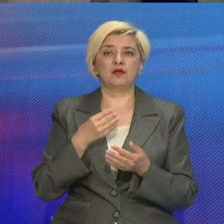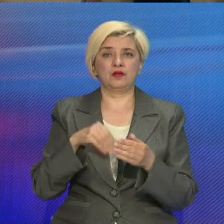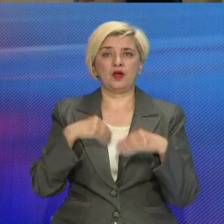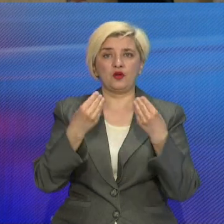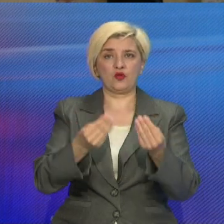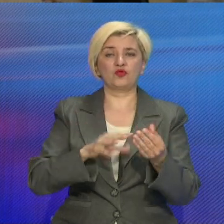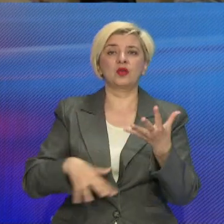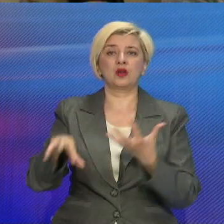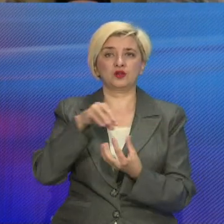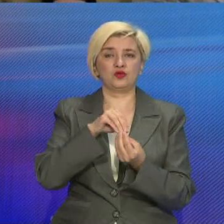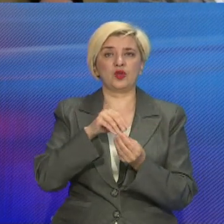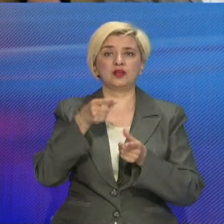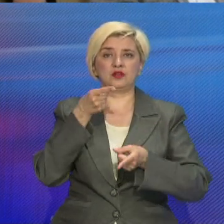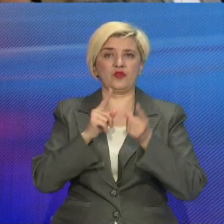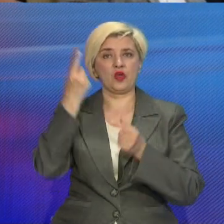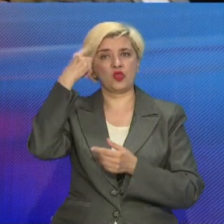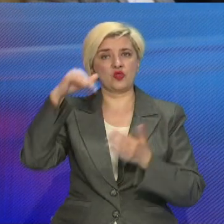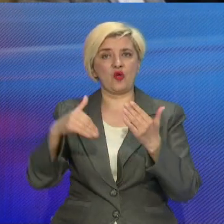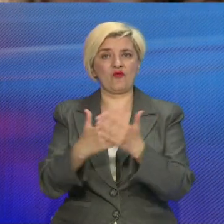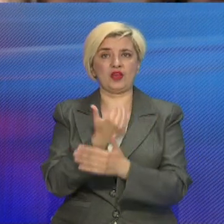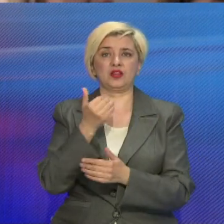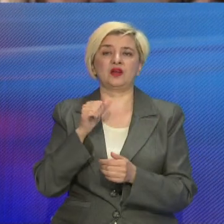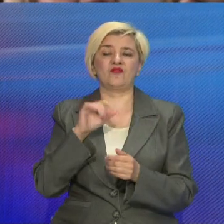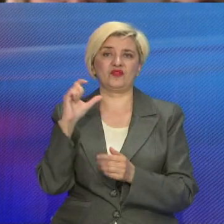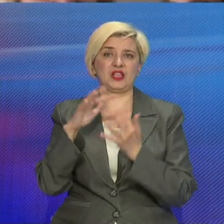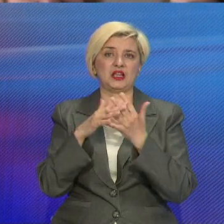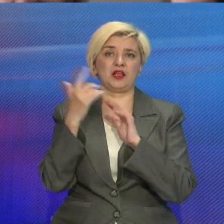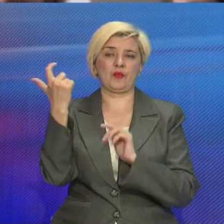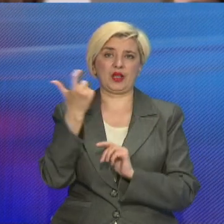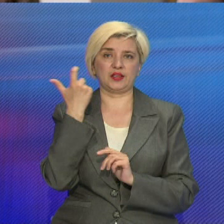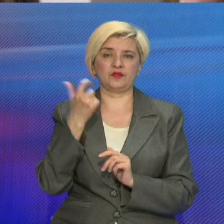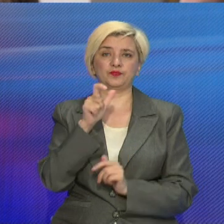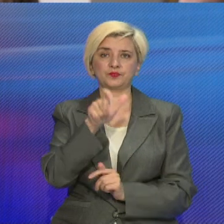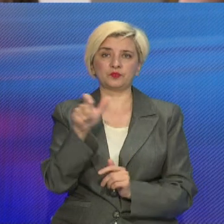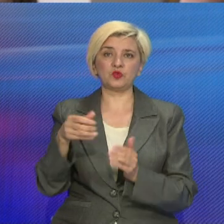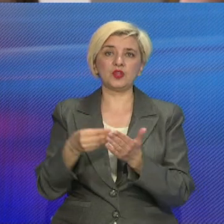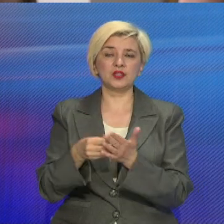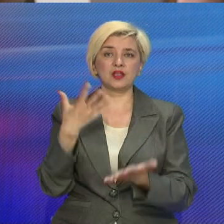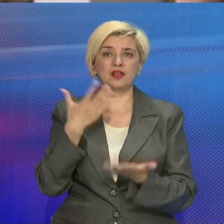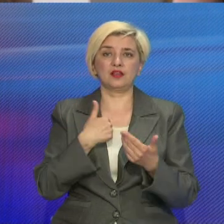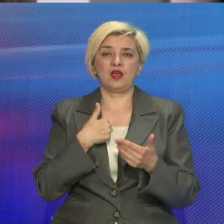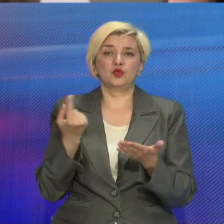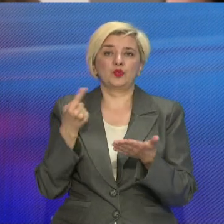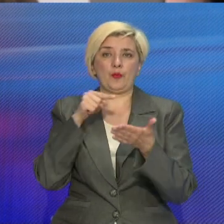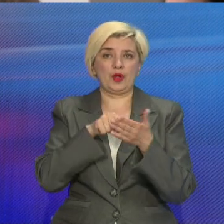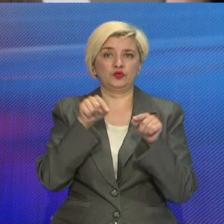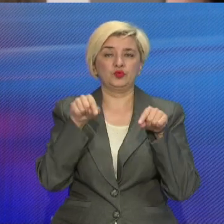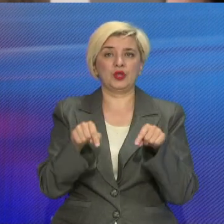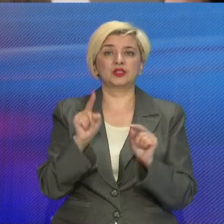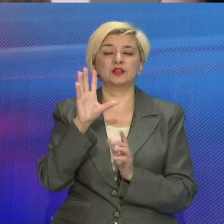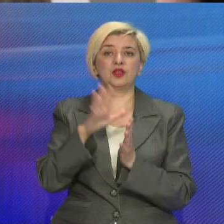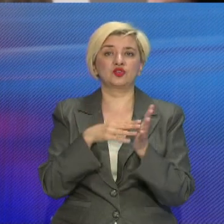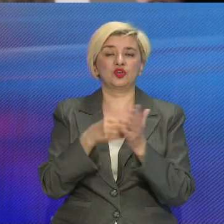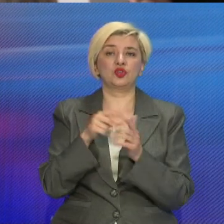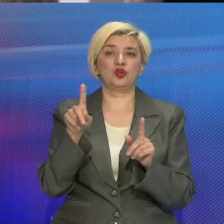новатор у сельскохозяйственной сферы сярод запрошенных. Люди ценят, если я сюда попал, значит, что-то сделал в жизни, ну, точнее, не